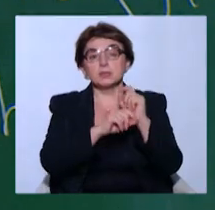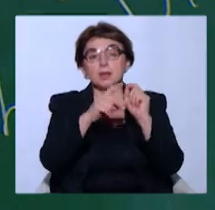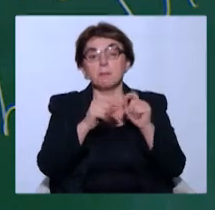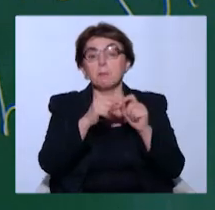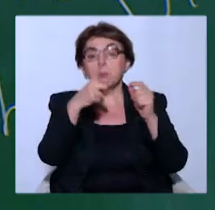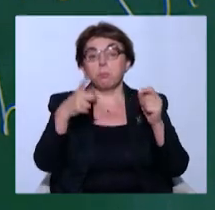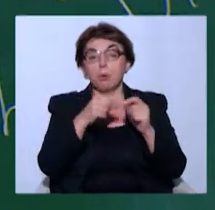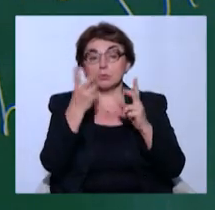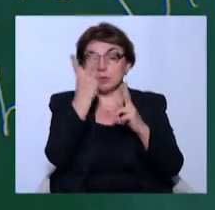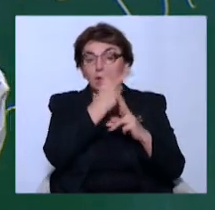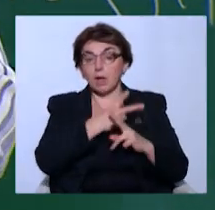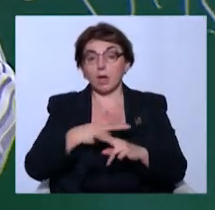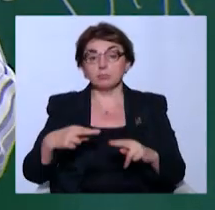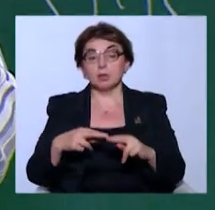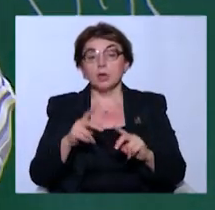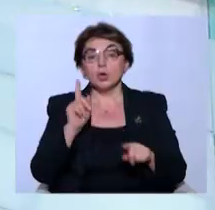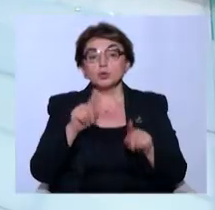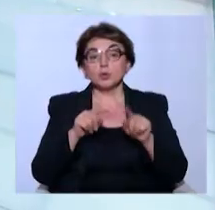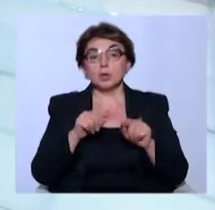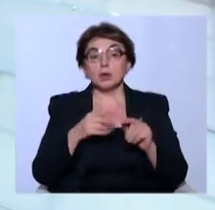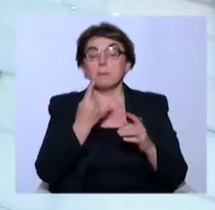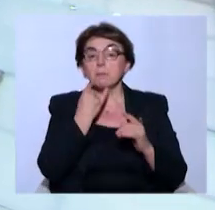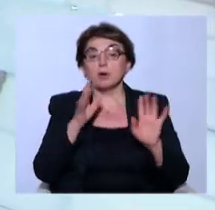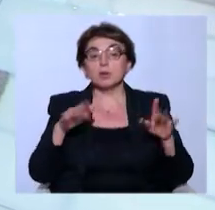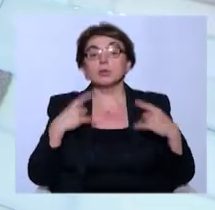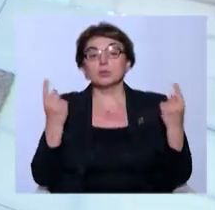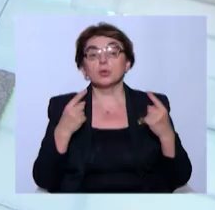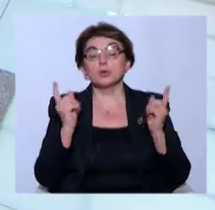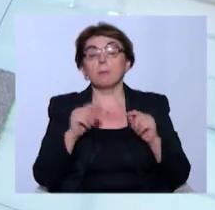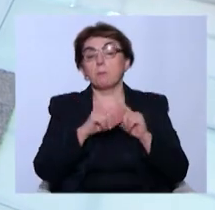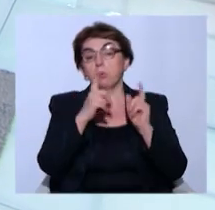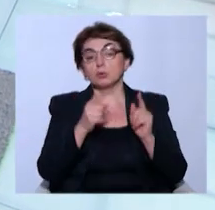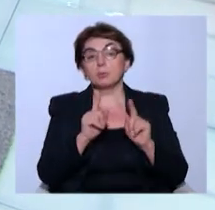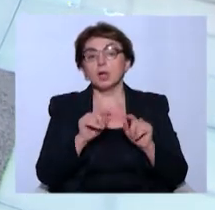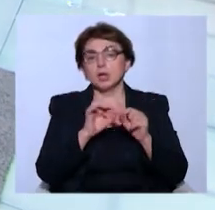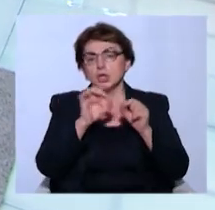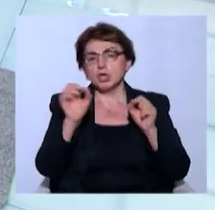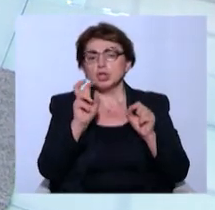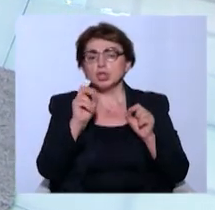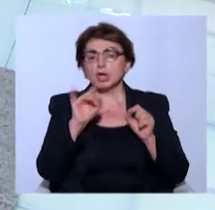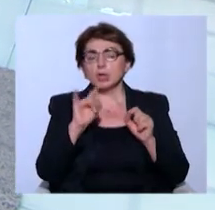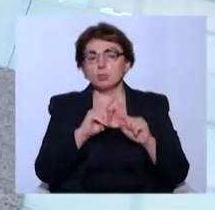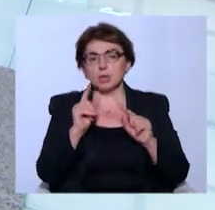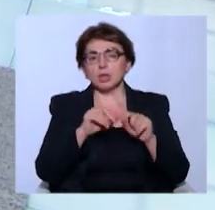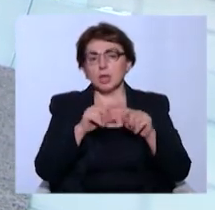ხეებზე ცხოვრობს. მოგეხსენებათ, ჭიანჭველას ჭიანჭველმჟავა შეიცავს და ძალიან ცუდი გემო